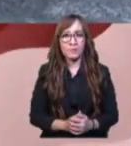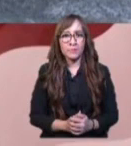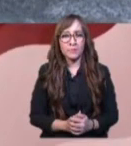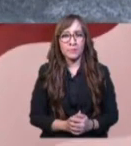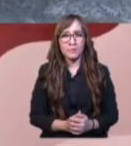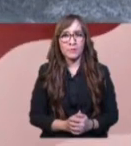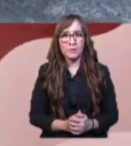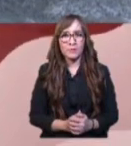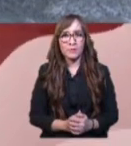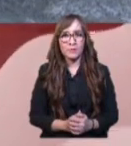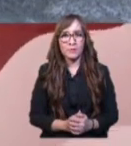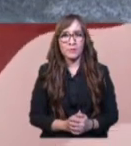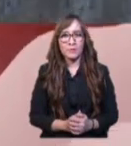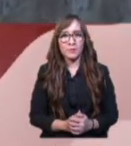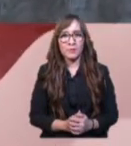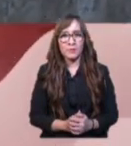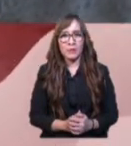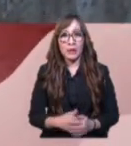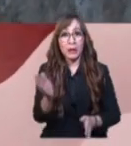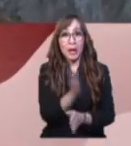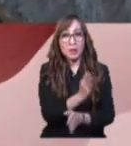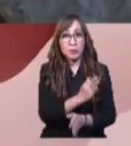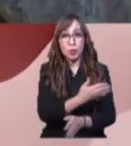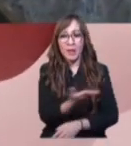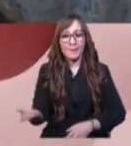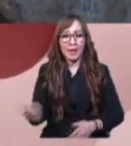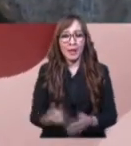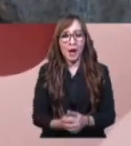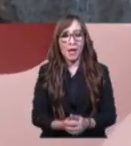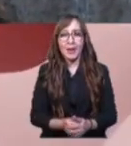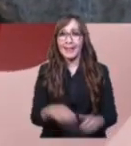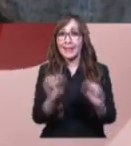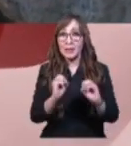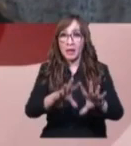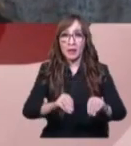penambang batu bara yang tadinya kehilangan pekerjaan, jadinya mereka